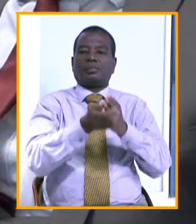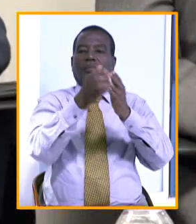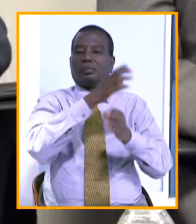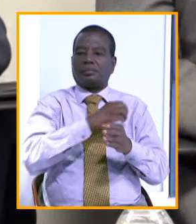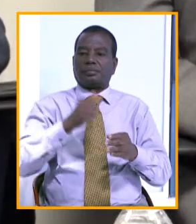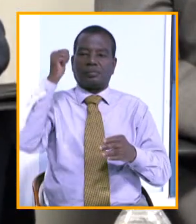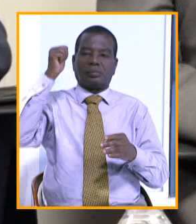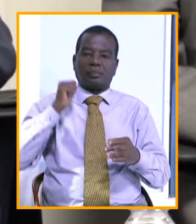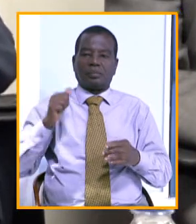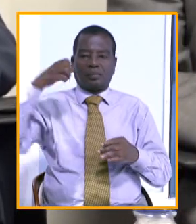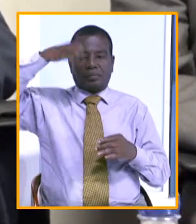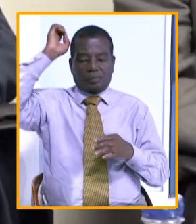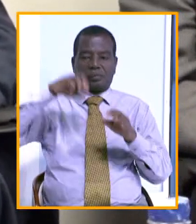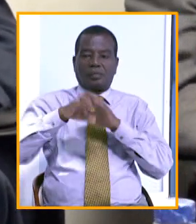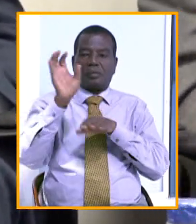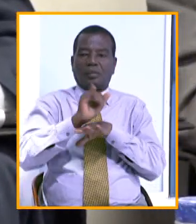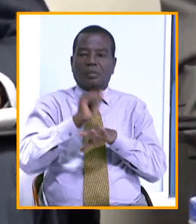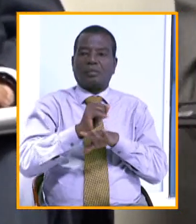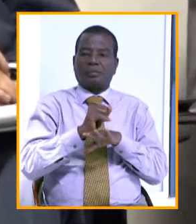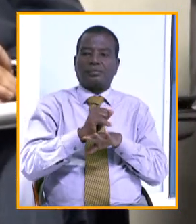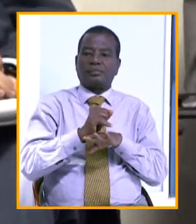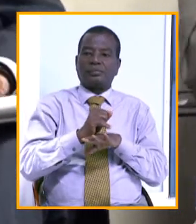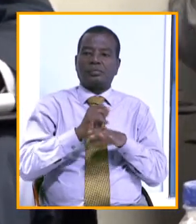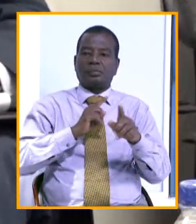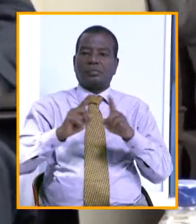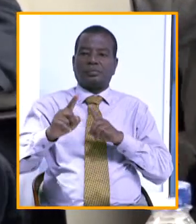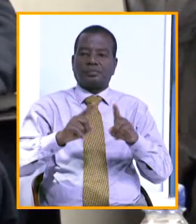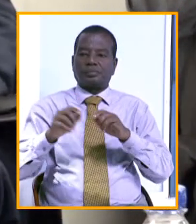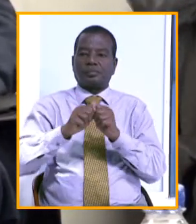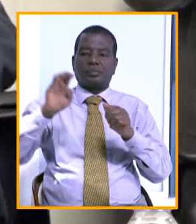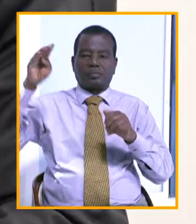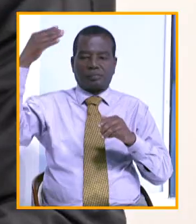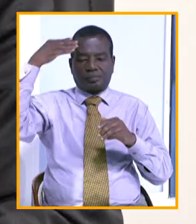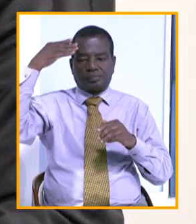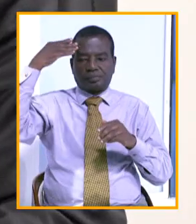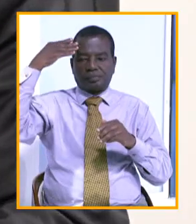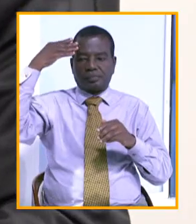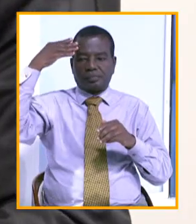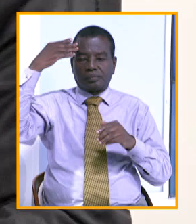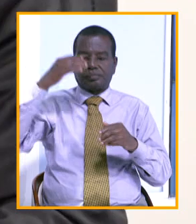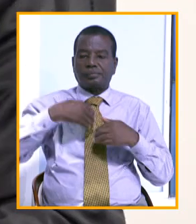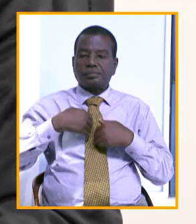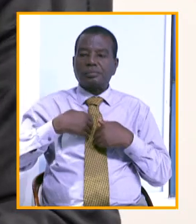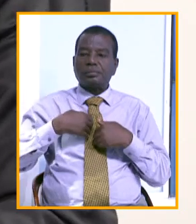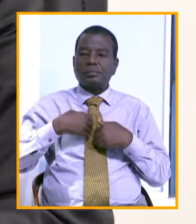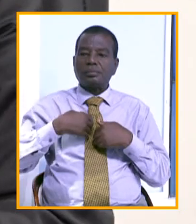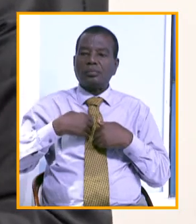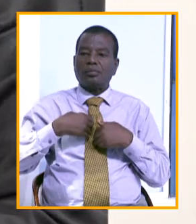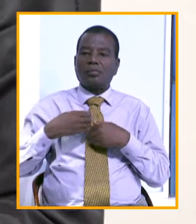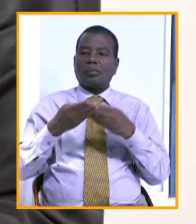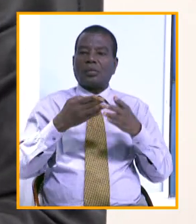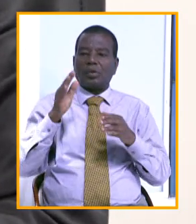d'Égypte en Côte d'Ivoire, Raël Badawi. Les échanges avec le ministre Bruno Nabagné-Koné ont porté essentiellement sur